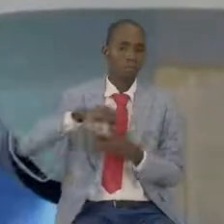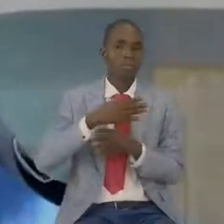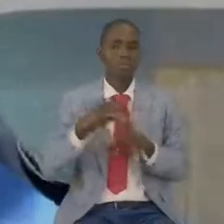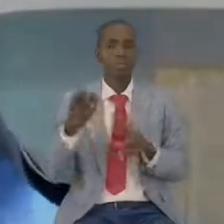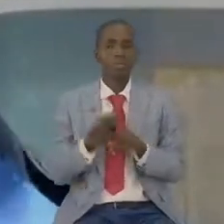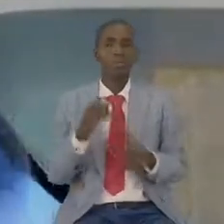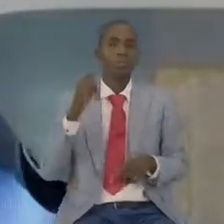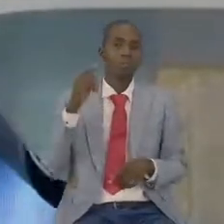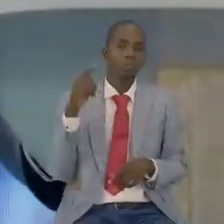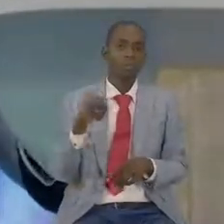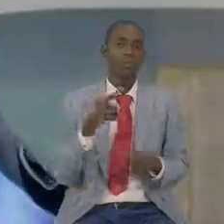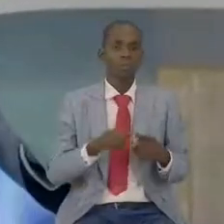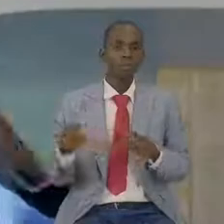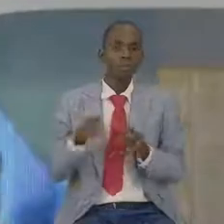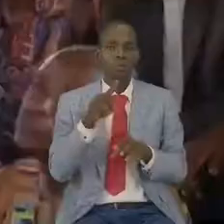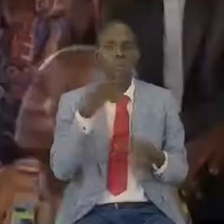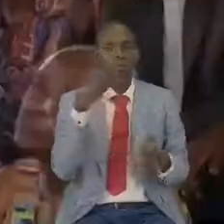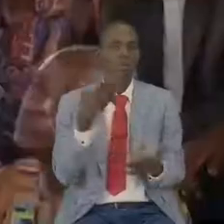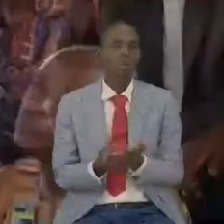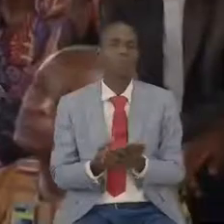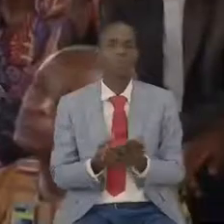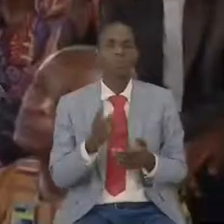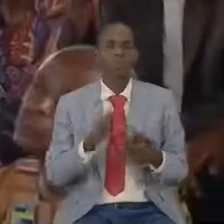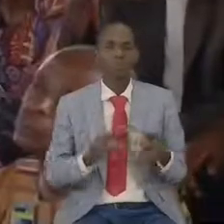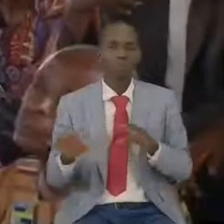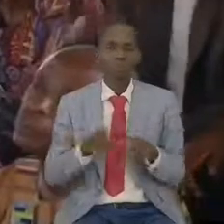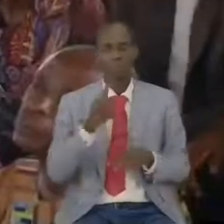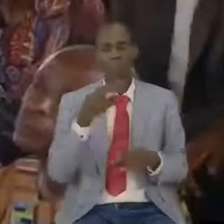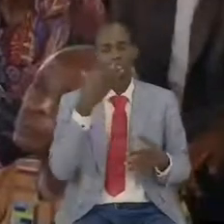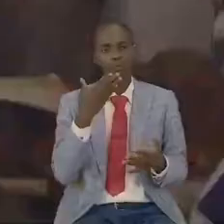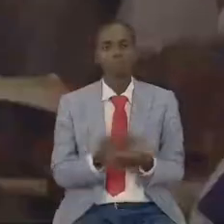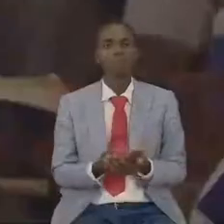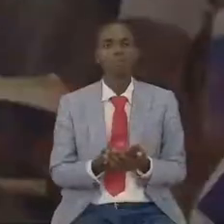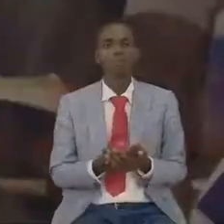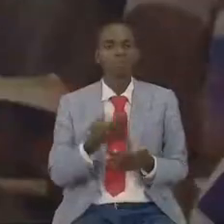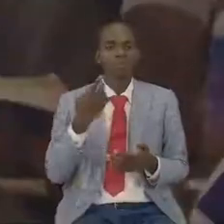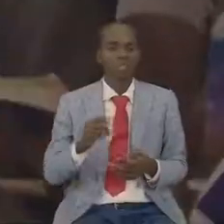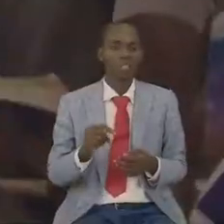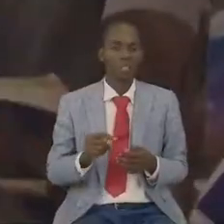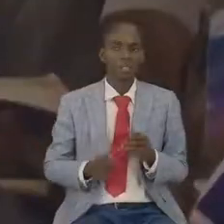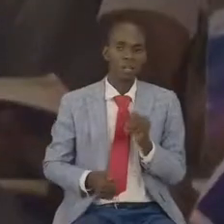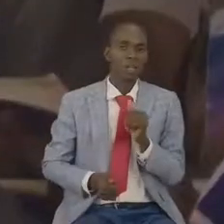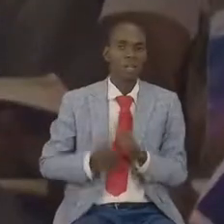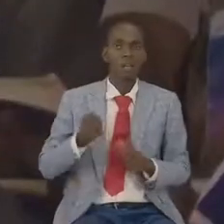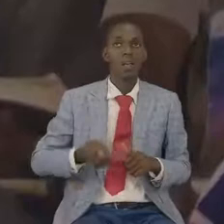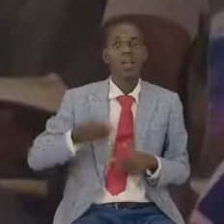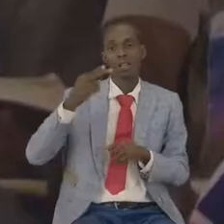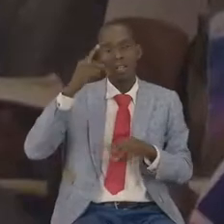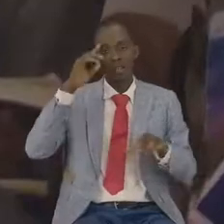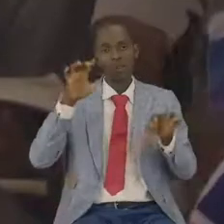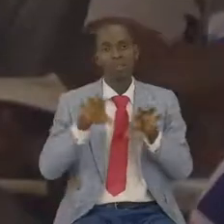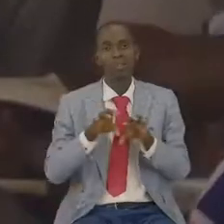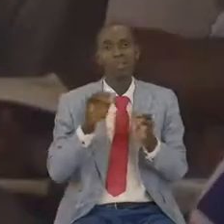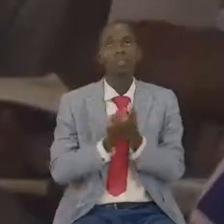ferai du bien. Je leur ferai du bien. L'alliance la plus élevée que Dieu